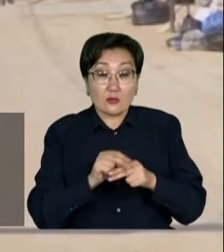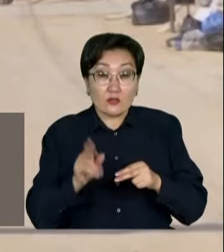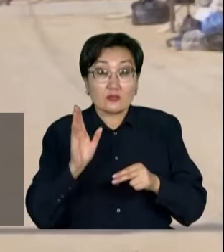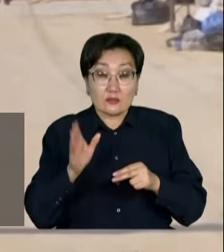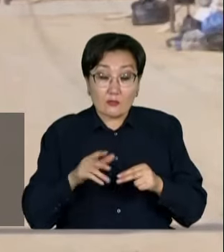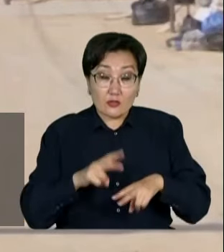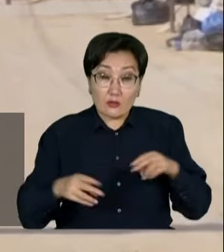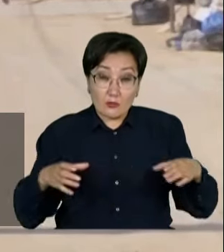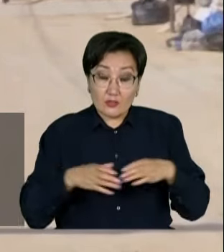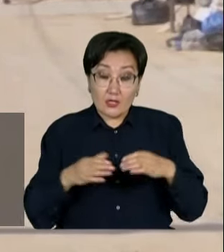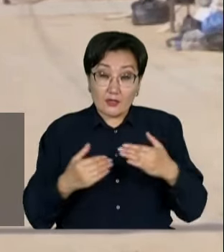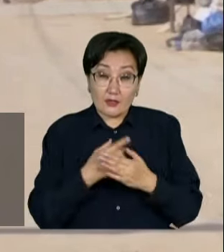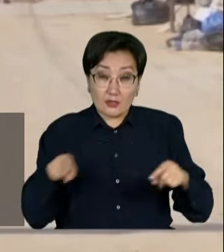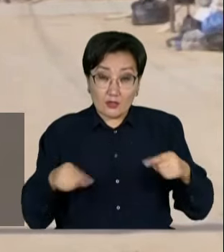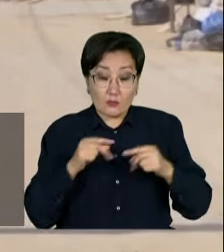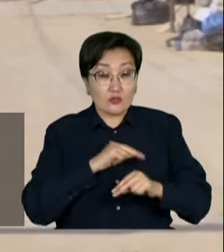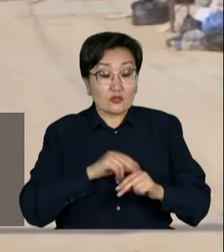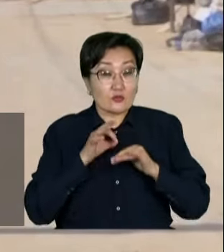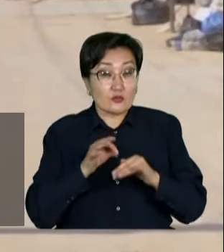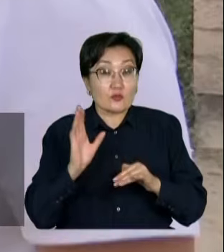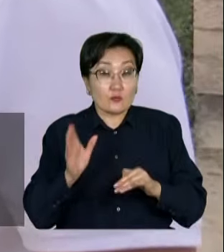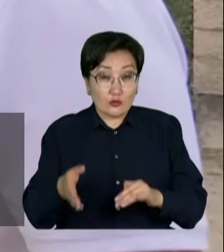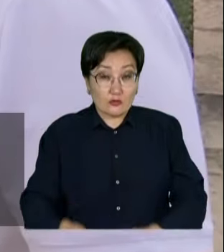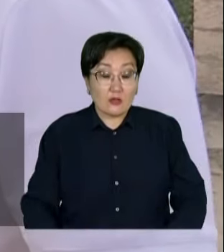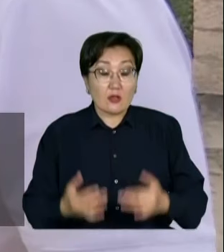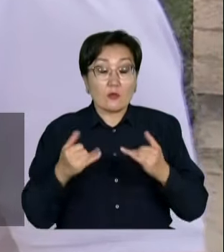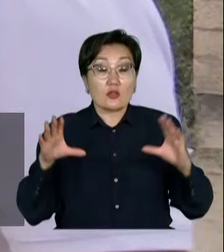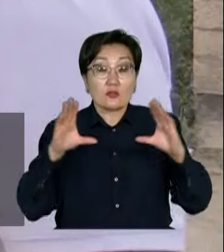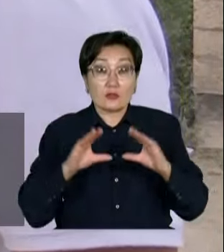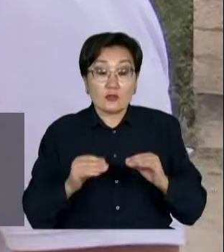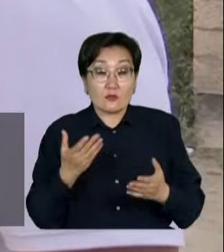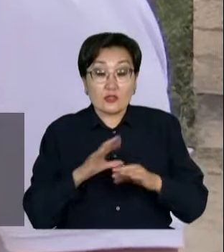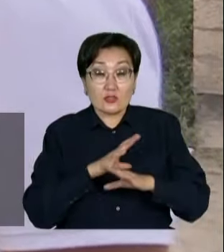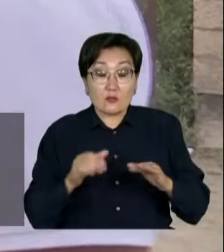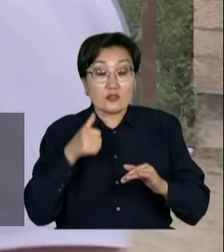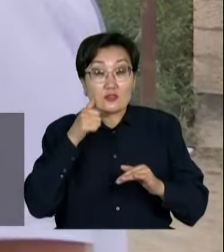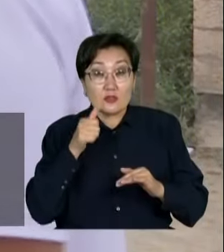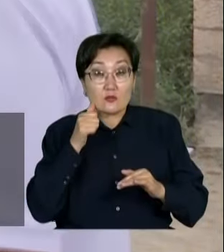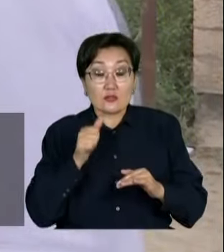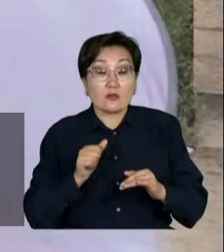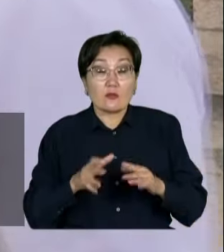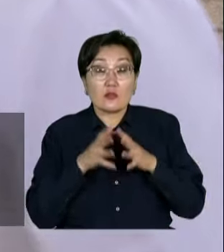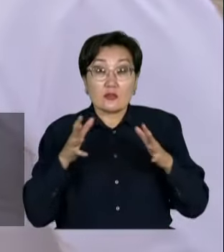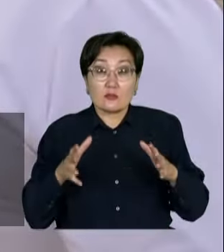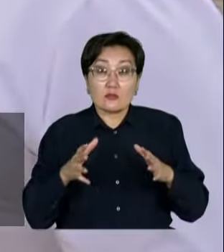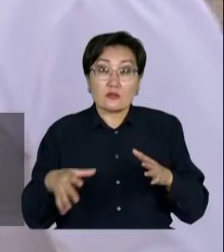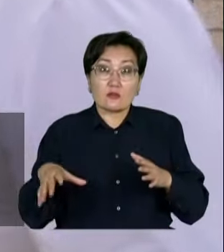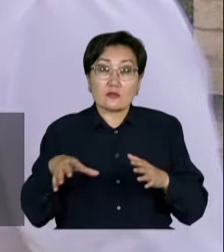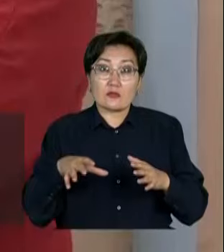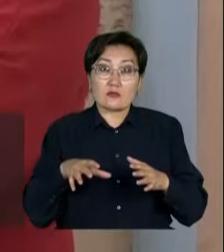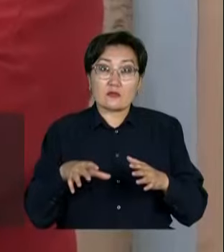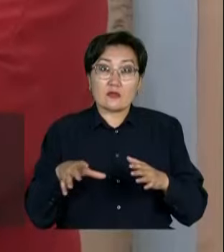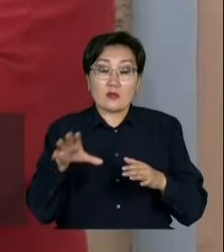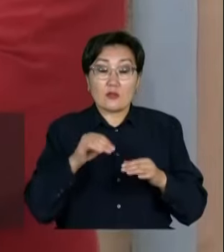тарапынан қалпына келтіру жұмыстары толықтай жүзеге асырылатын болады. Бүгін кешке болмаса ертең максимум бұл бүкіл мына үй жақтарға барып тұрған линия